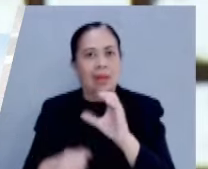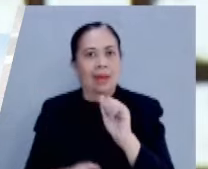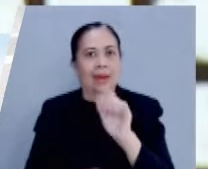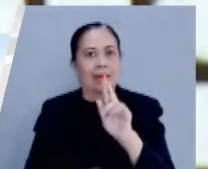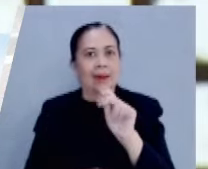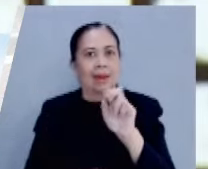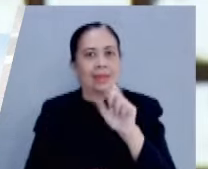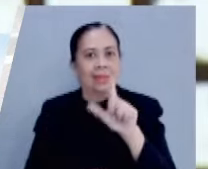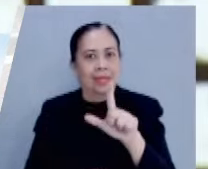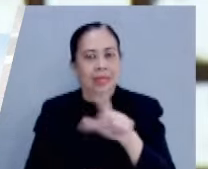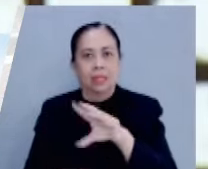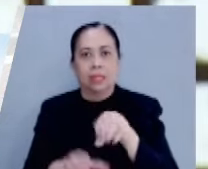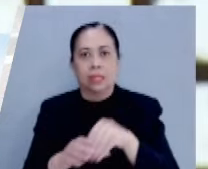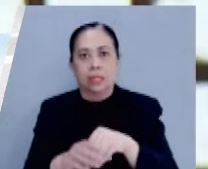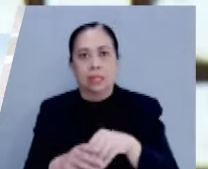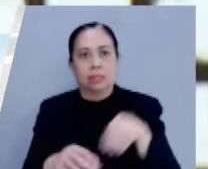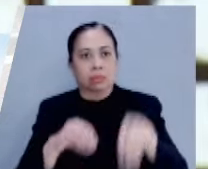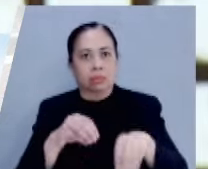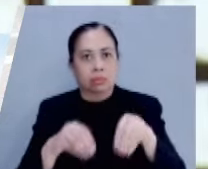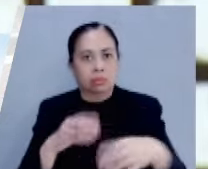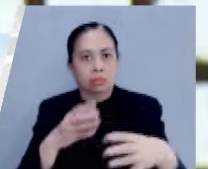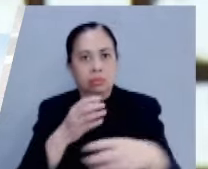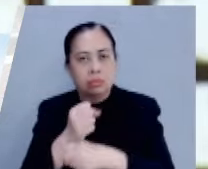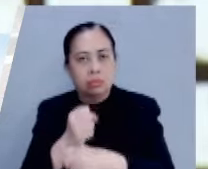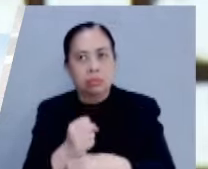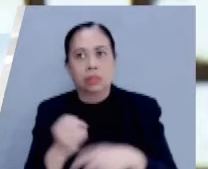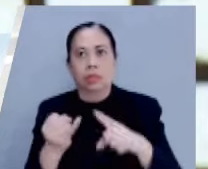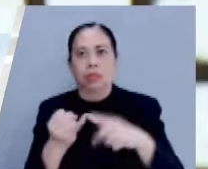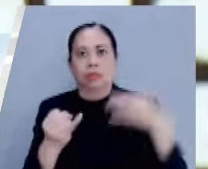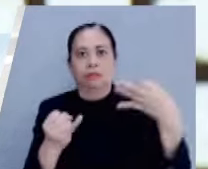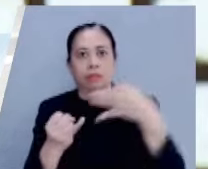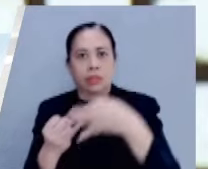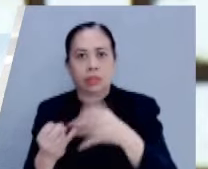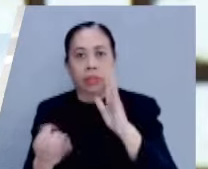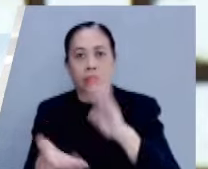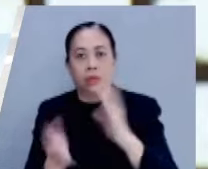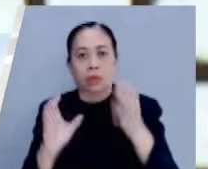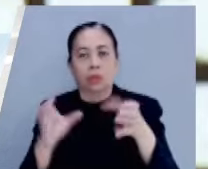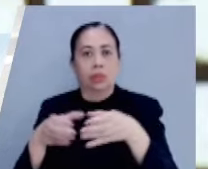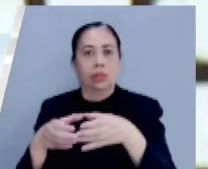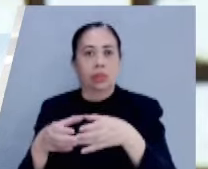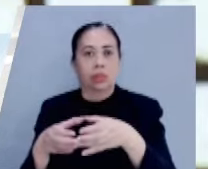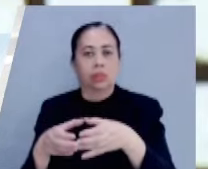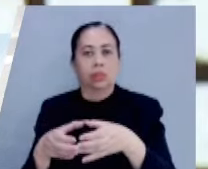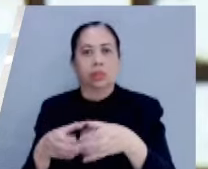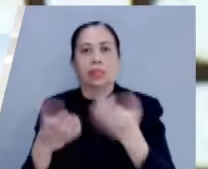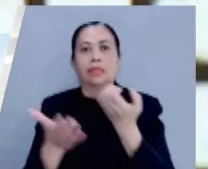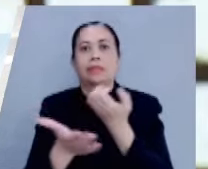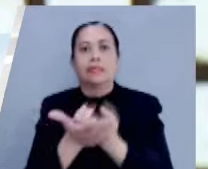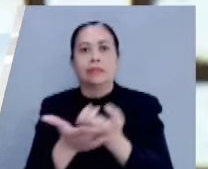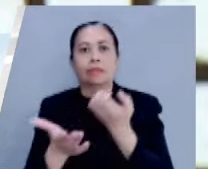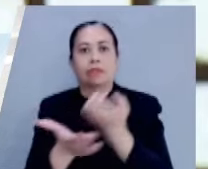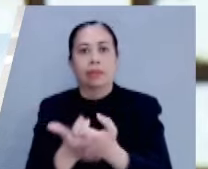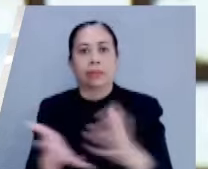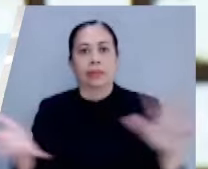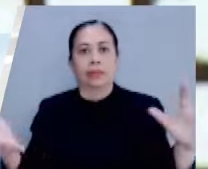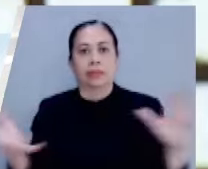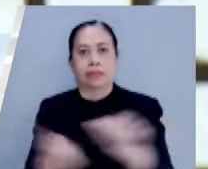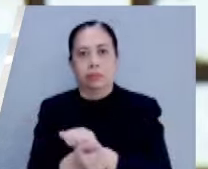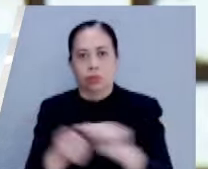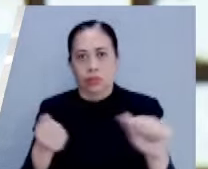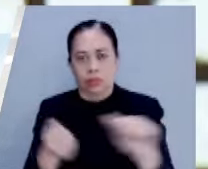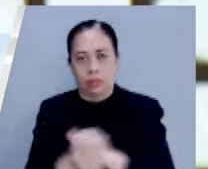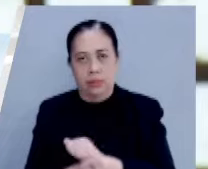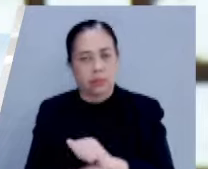involving agricultural and fishery products will now be classified as economic sabotage. A